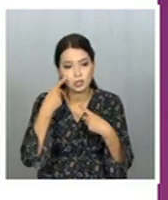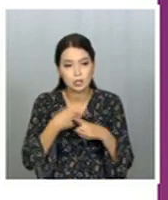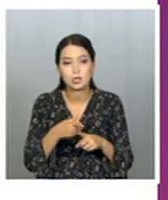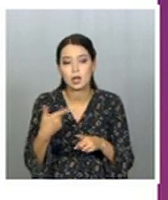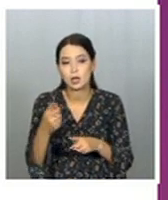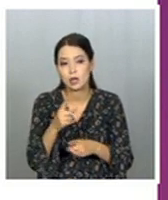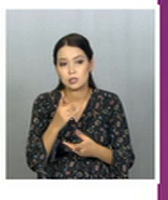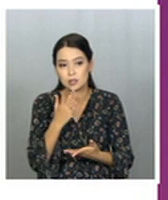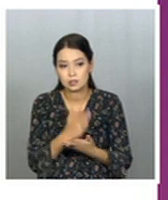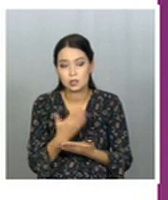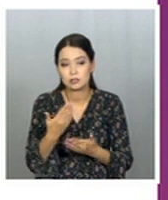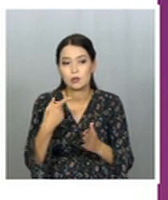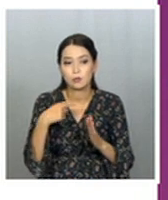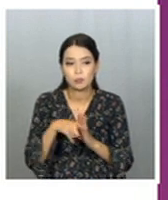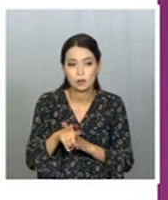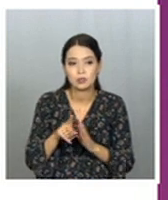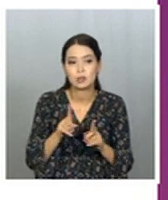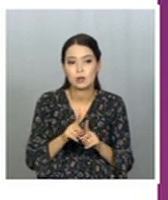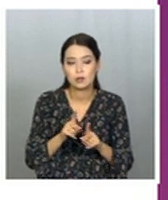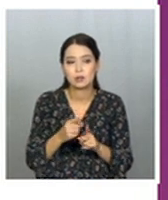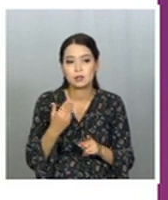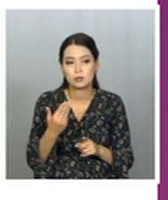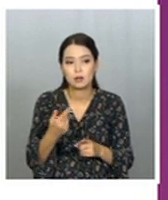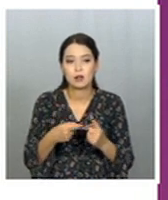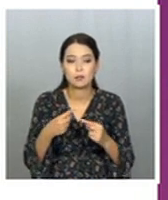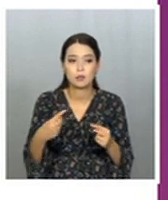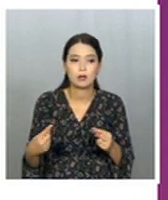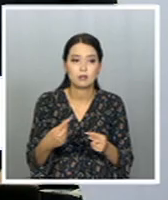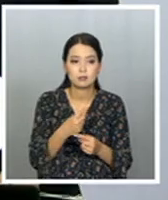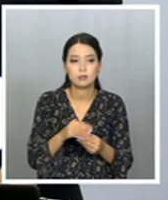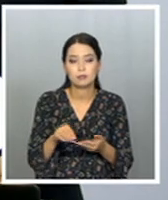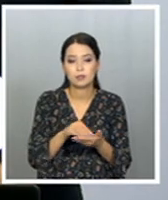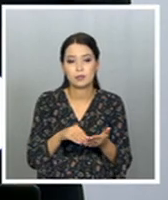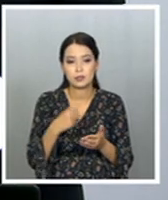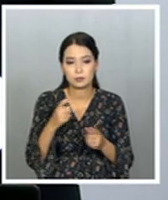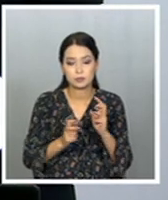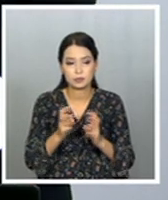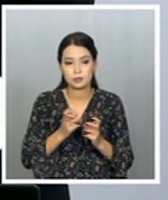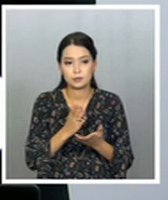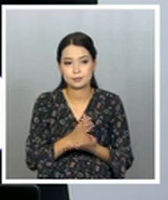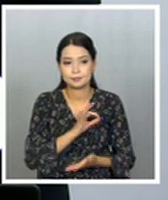алынады. Коксты қара және түсті металлургияда пайдаланады.